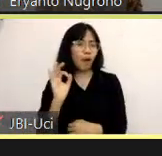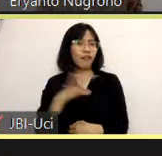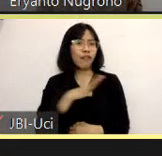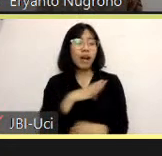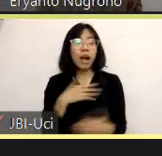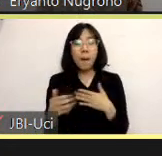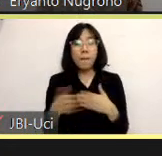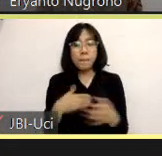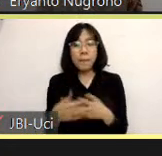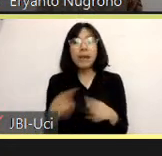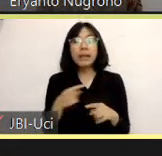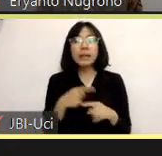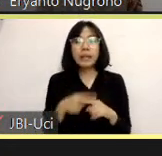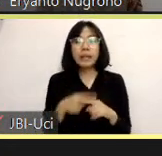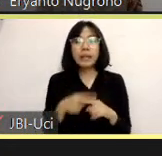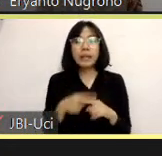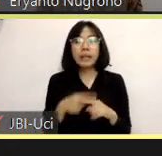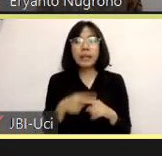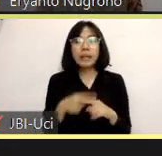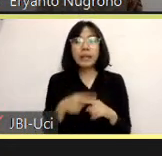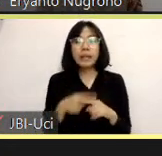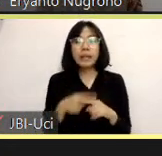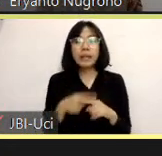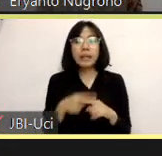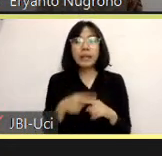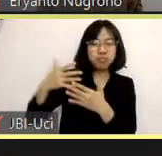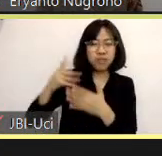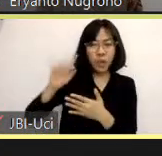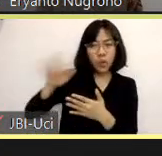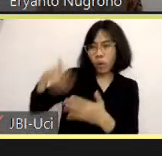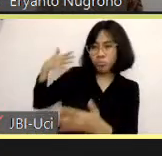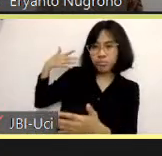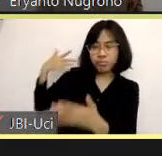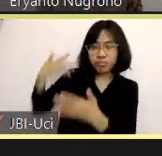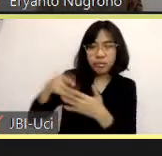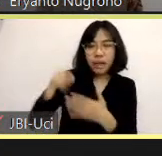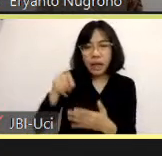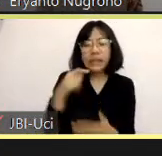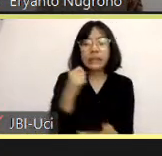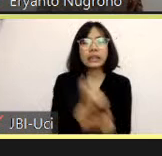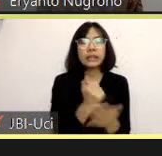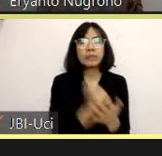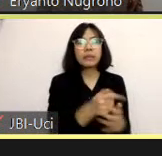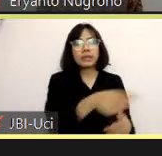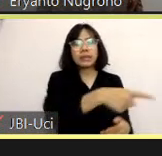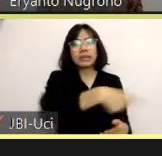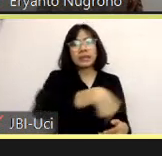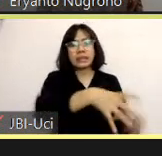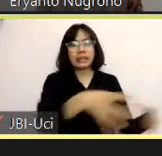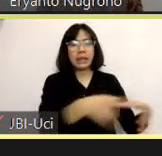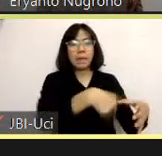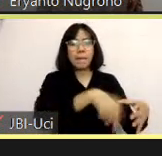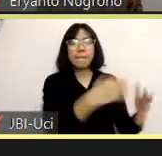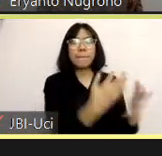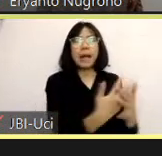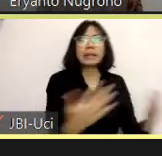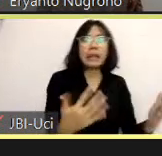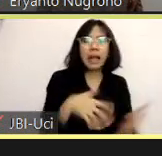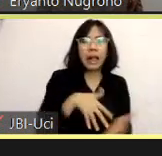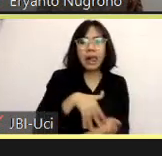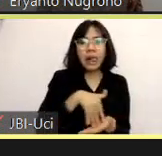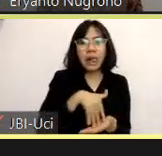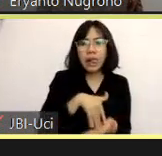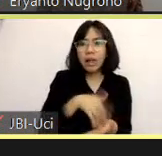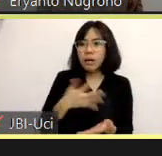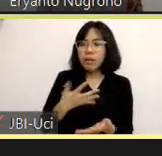selama beberapa tahun terakhir, kita bisa melihat bahwa masyarakat sipil itu sebetulnya seolah tidak berdaya